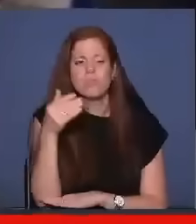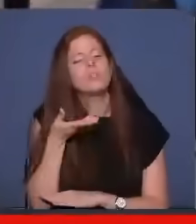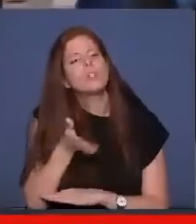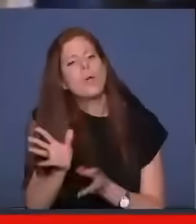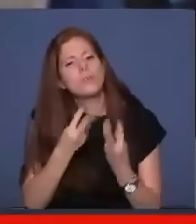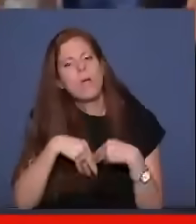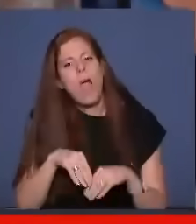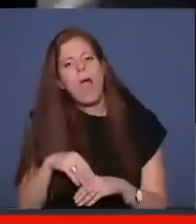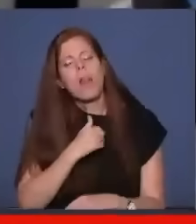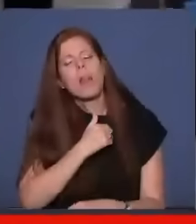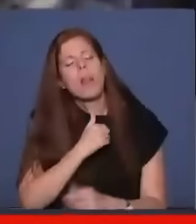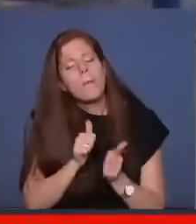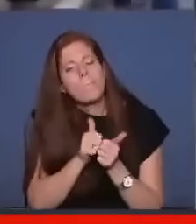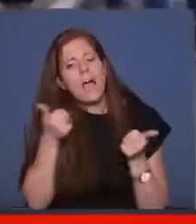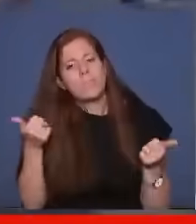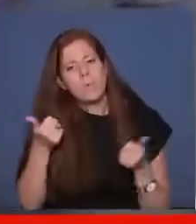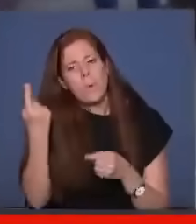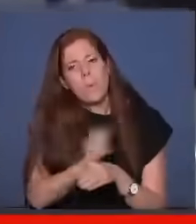בפעם האחרונה.